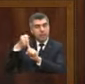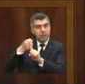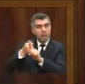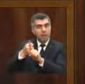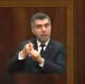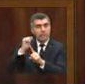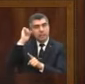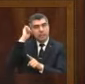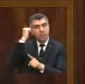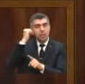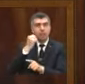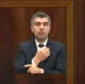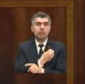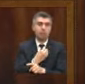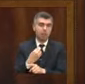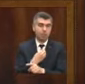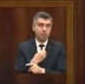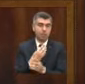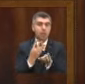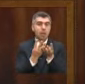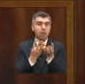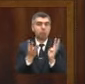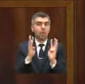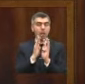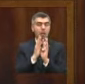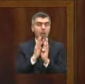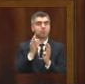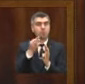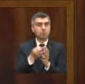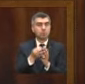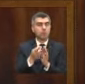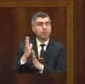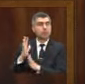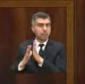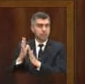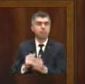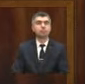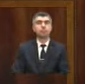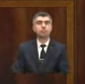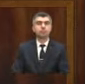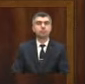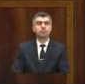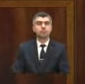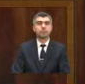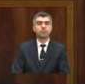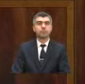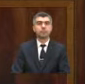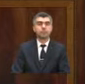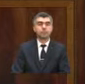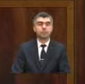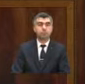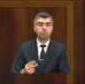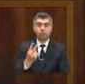التكوين الطبي، شكلنا واحد لجنة موسعة آنذاك، لجنة مشتركة موسعة تضم ممثلين